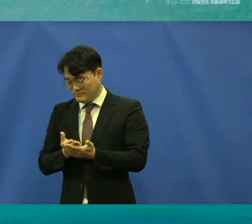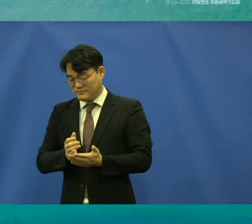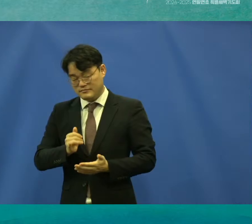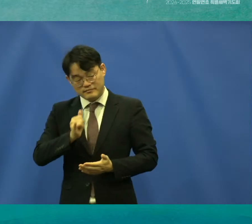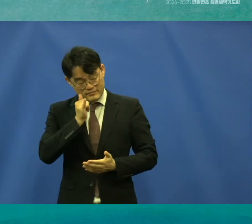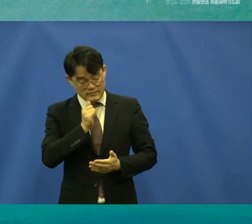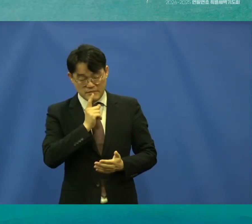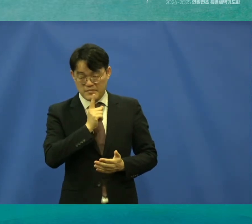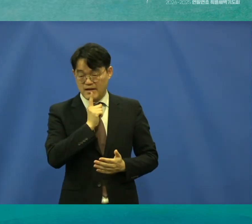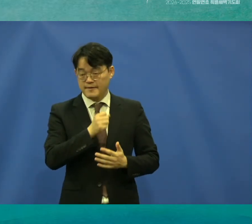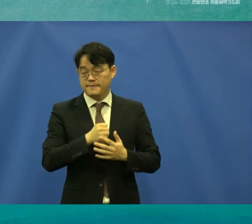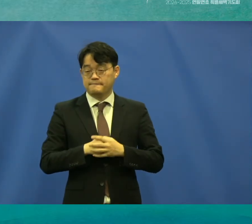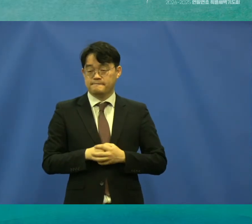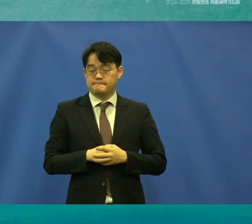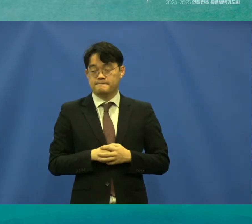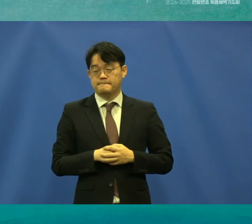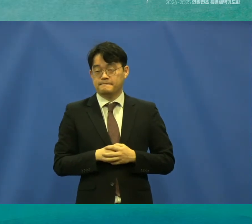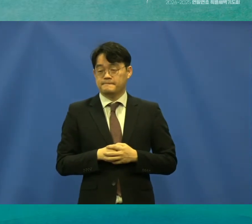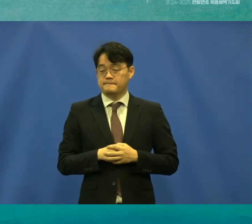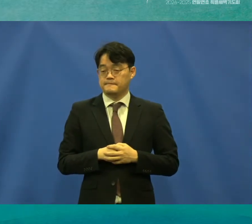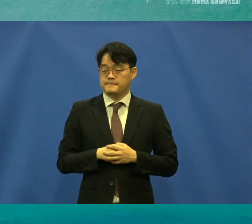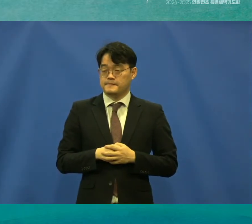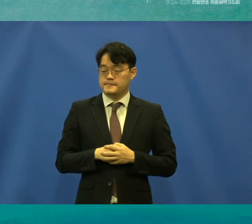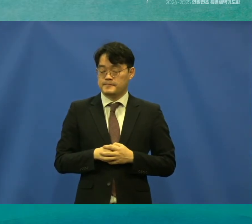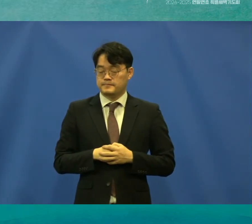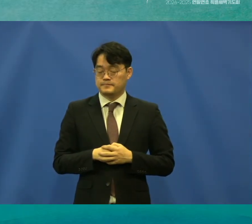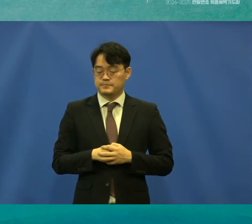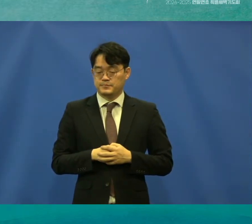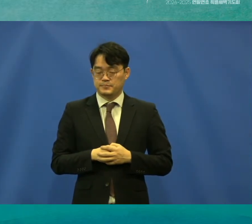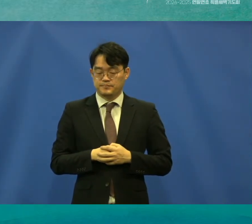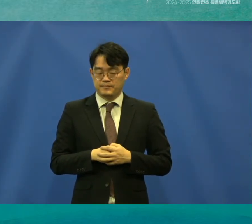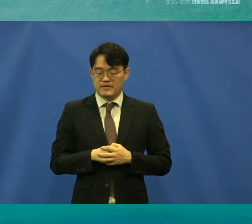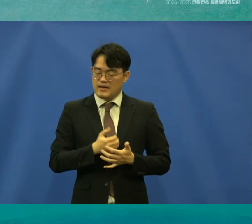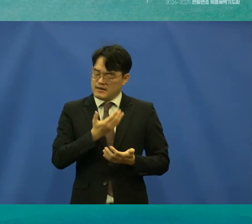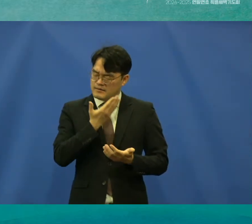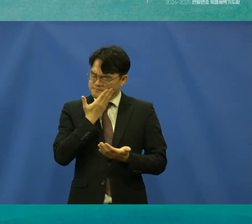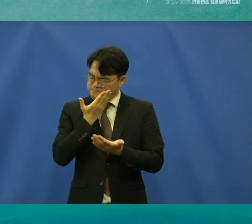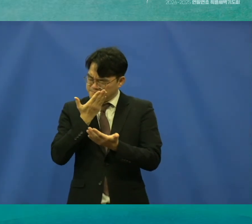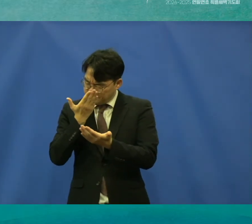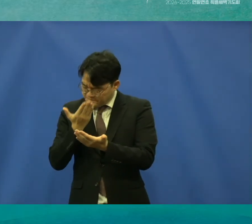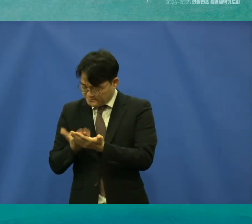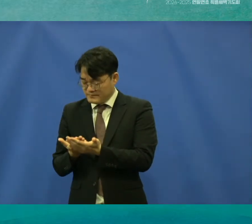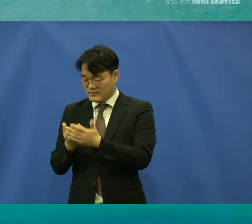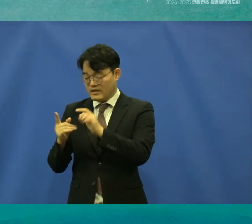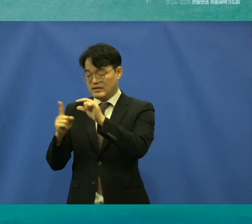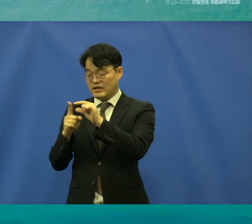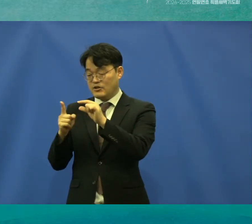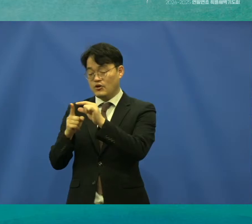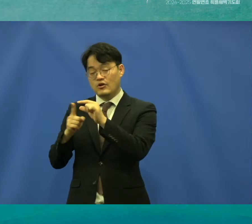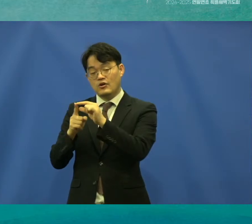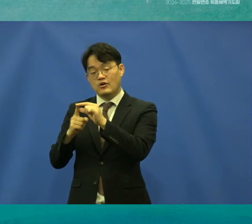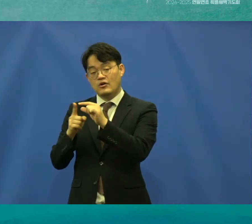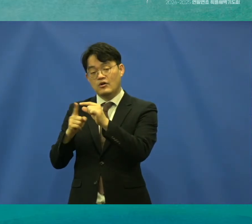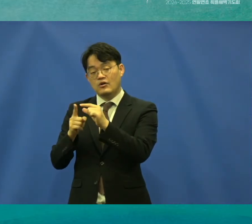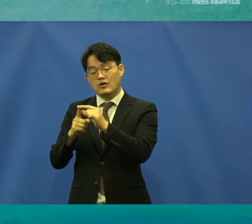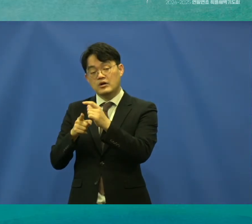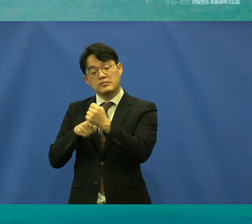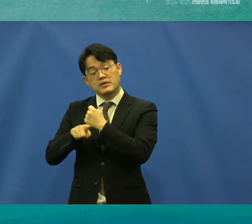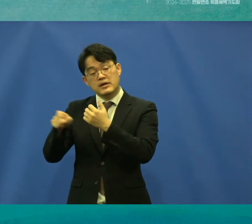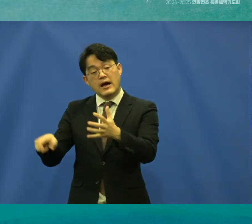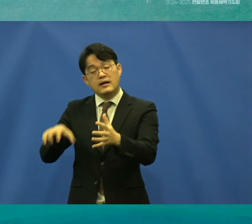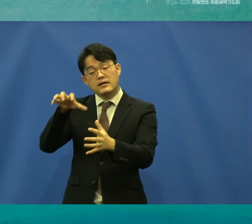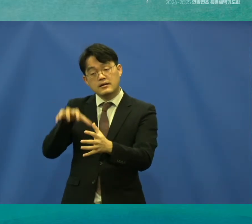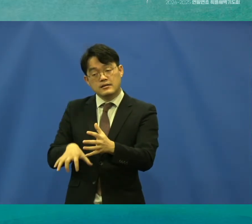원문으로는요, 여기 깊은 의미가 있어요. 이 아끼다라는 이 말 안에는 눈물이